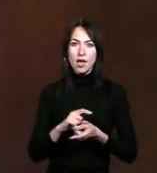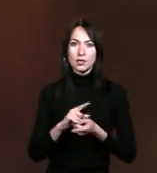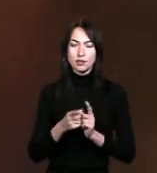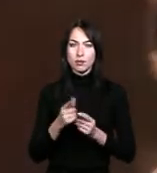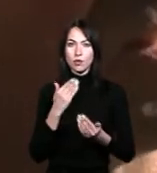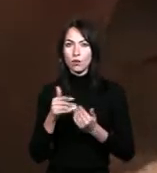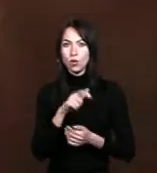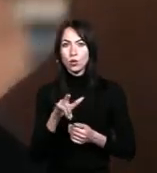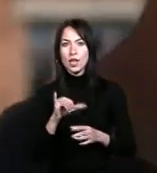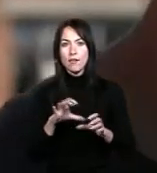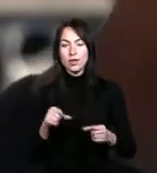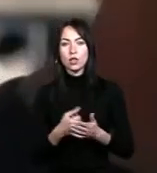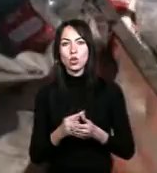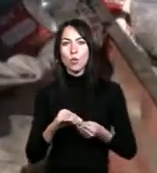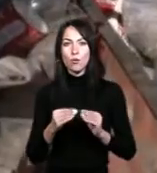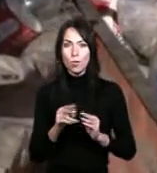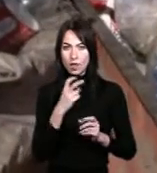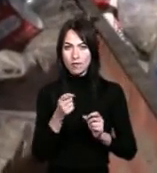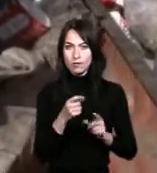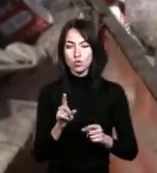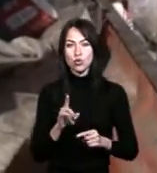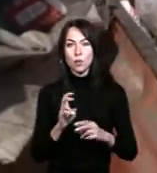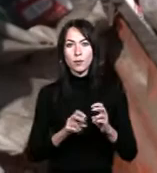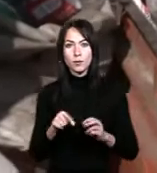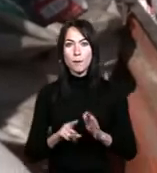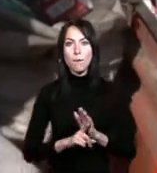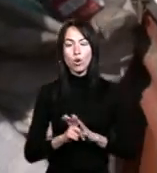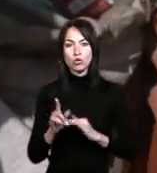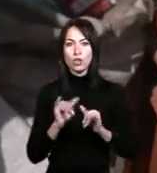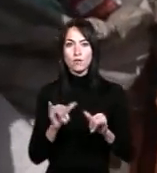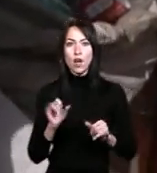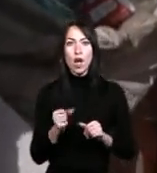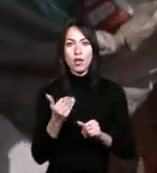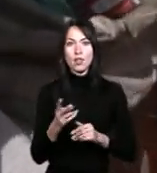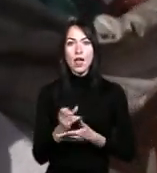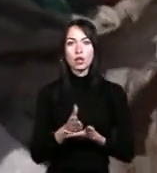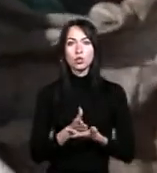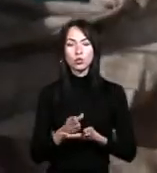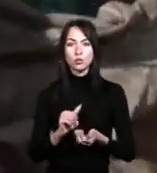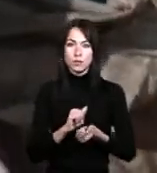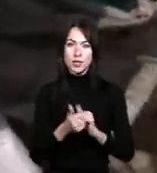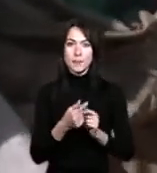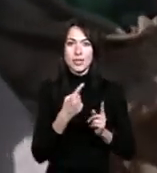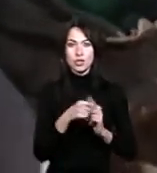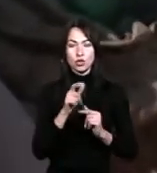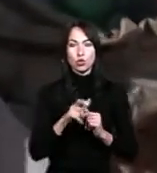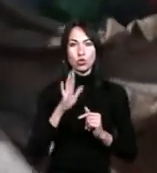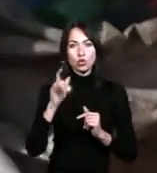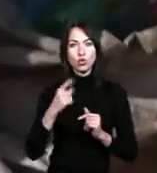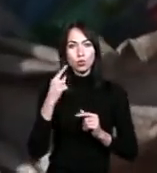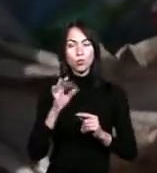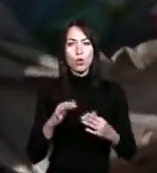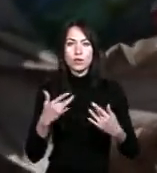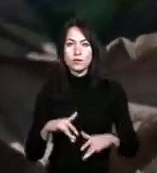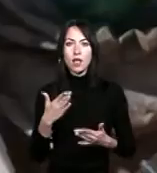ставленні людей і влади до проблеми відходів, що підприємство почне розвиватись, а його на службі замінить інша людина. Чоловік думає про звільнення,